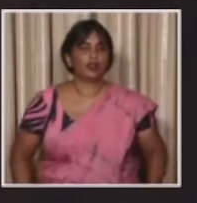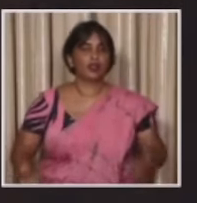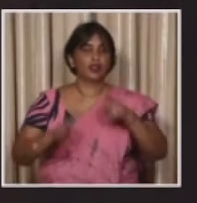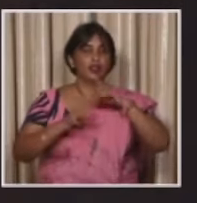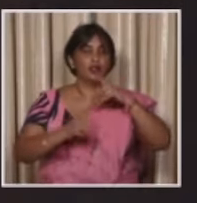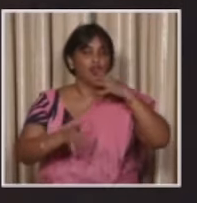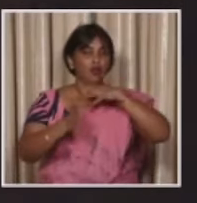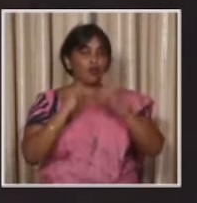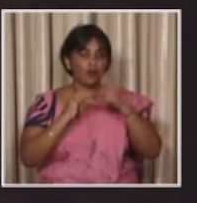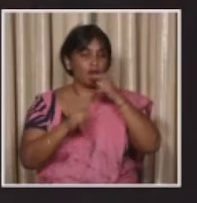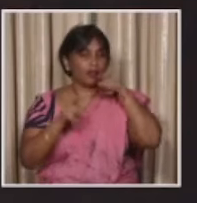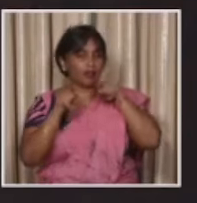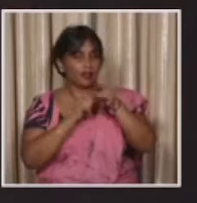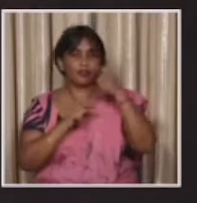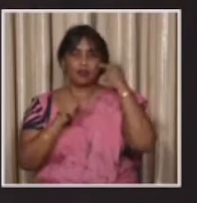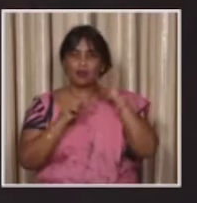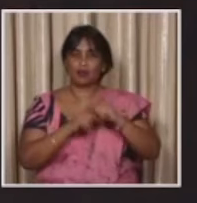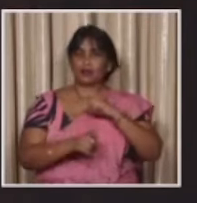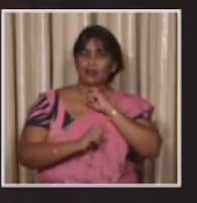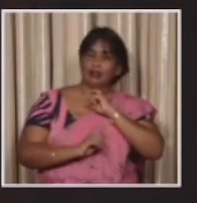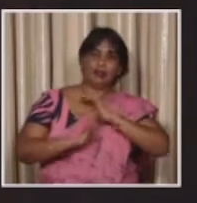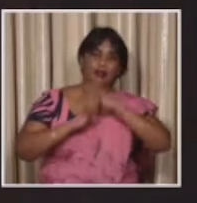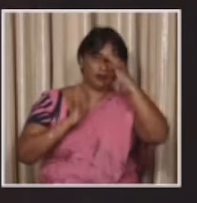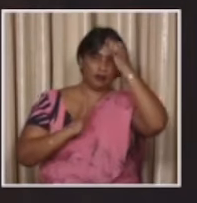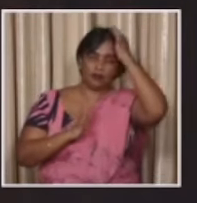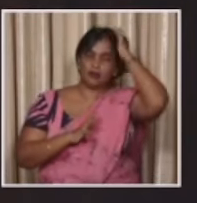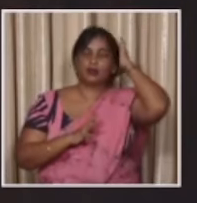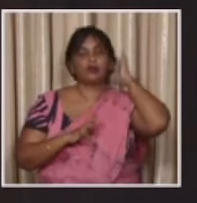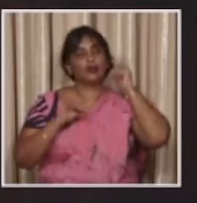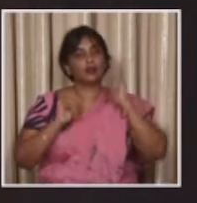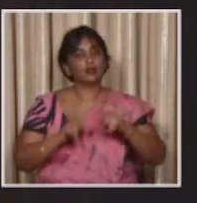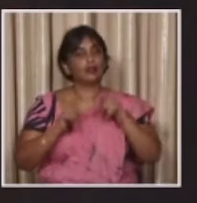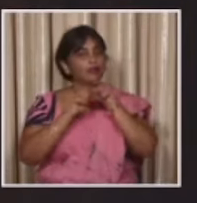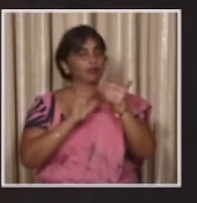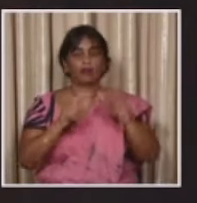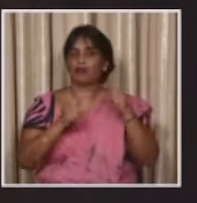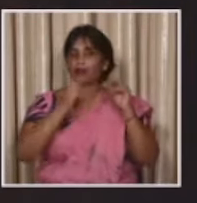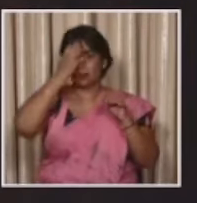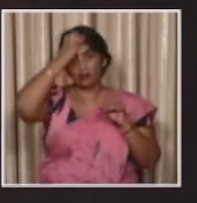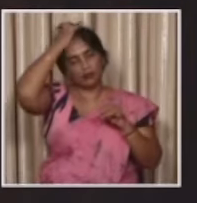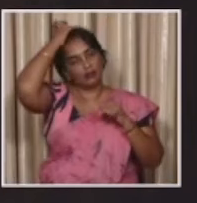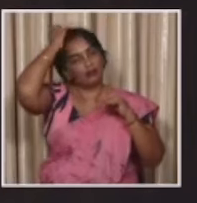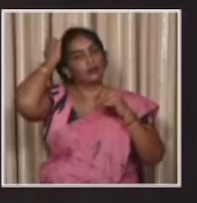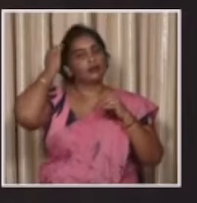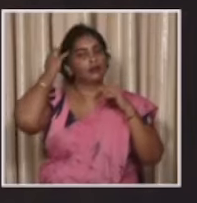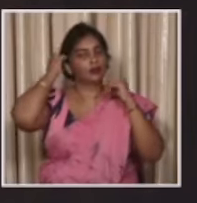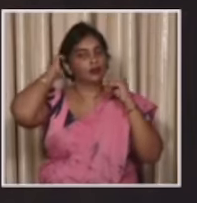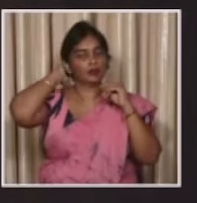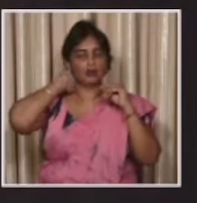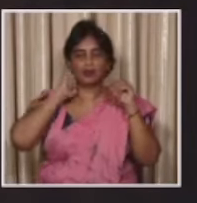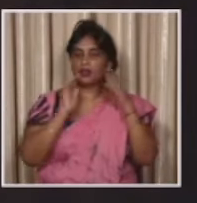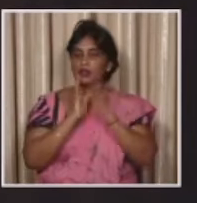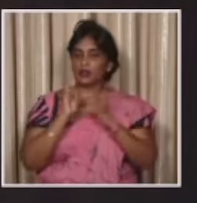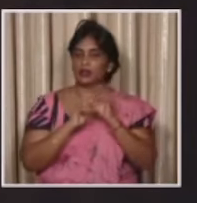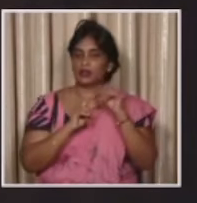අල්ලගෙන මහලොකු නාටකමක් නැටුවා. දැන් හිල සනීප වෙලා තියෙන දැන් මේ දැන් පේනවා ඊයේ ඇමතිතුමිය